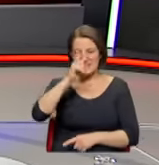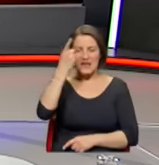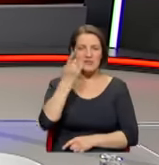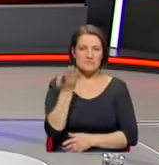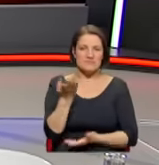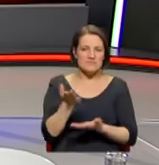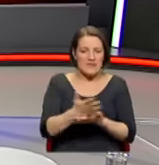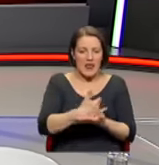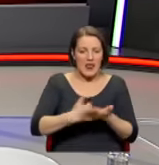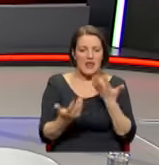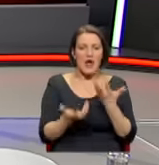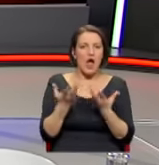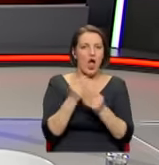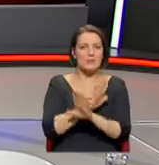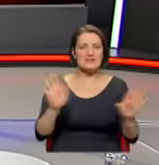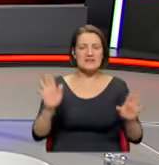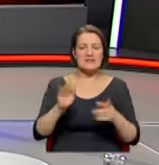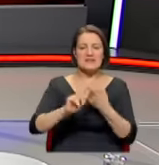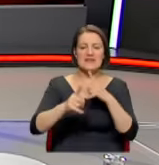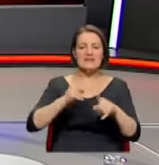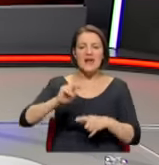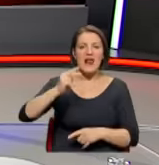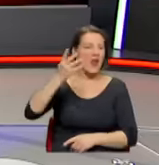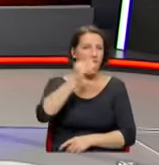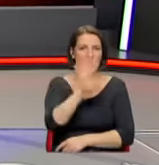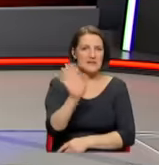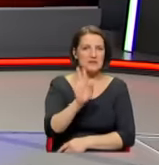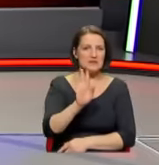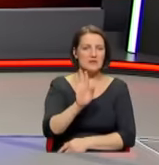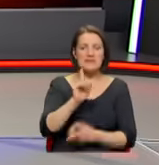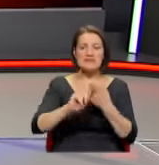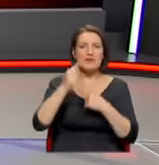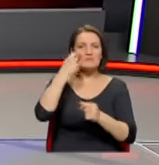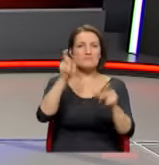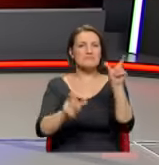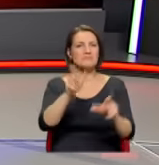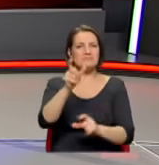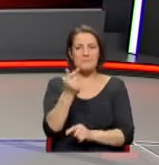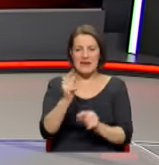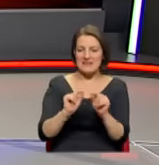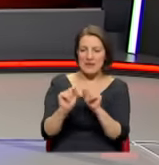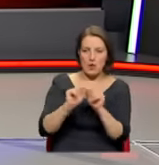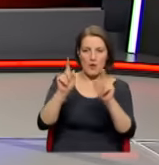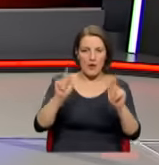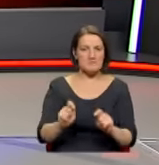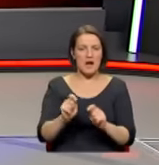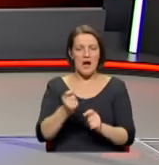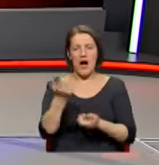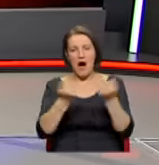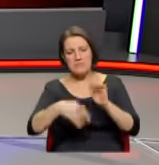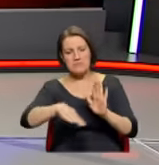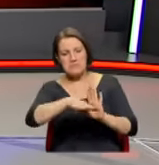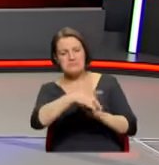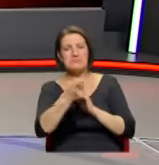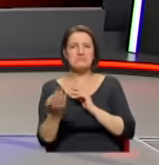kaynağı haline gelmese, siyasi kariyer diye bir şey olmasa, siyasetçiler biraz tasarruf etse, makam araçları,